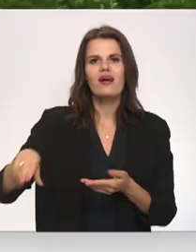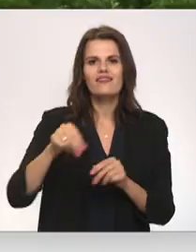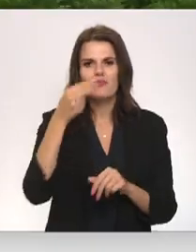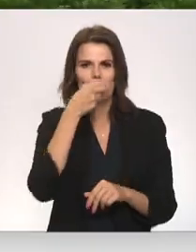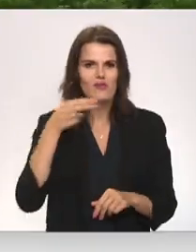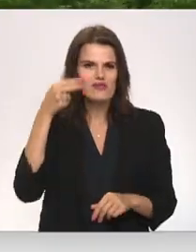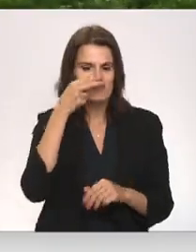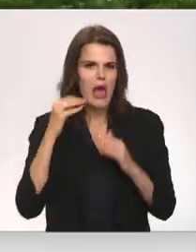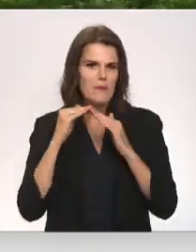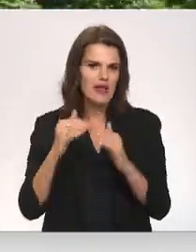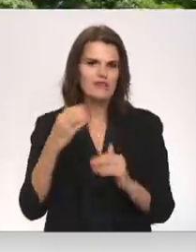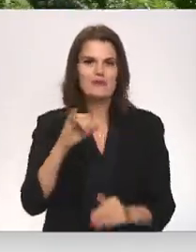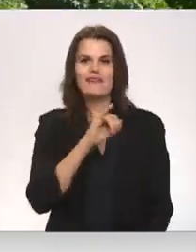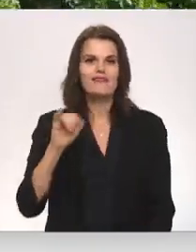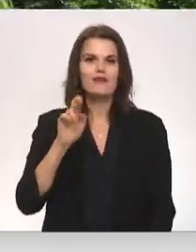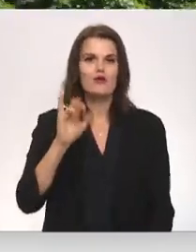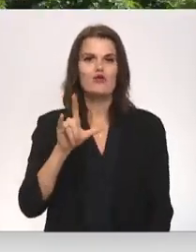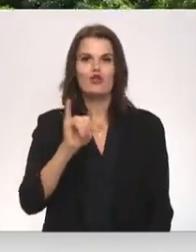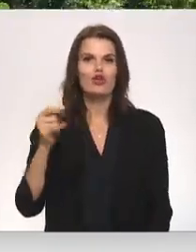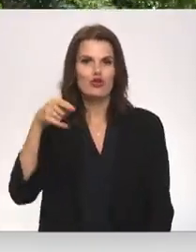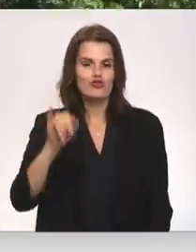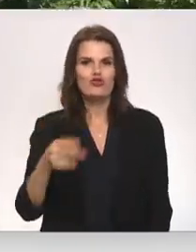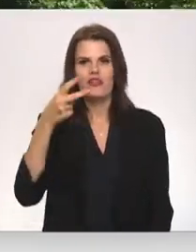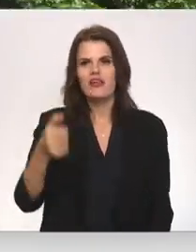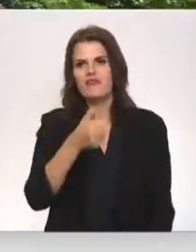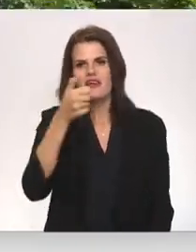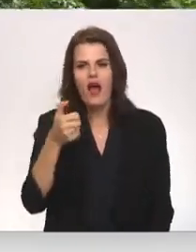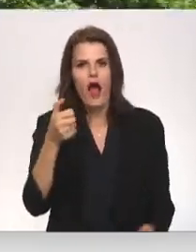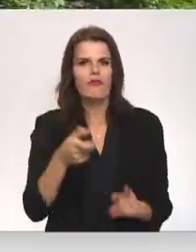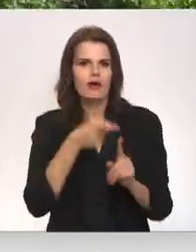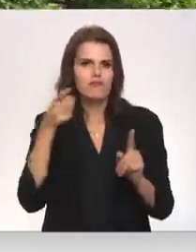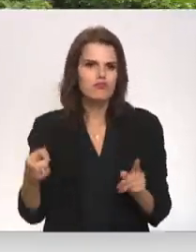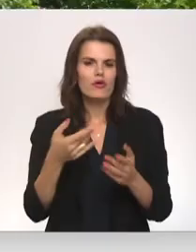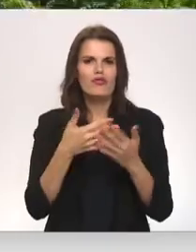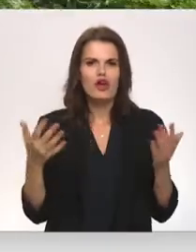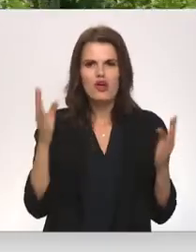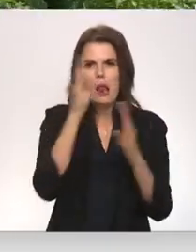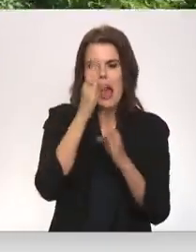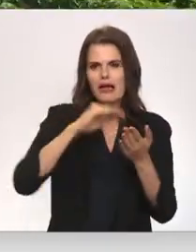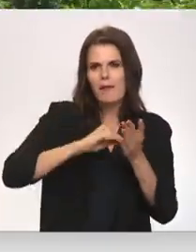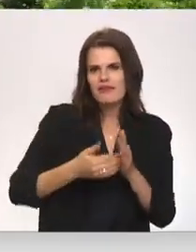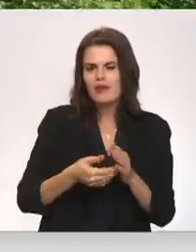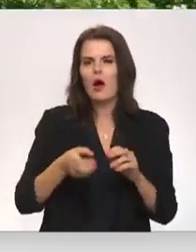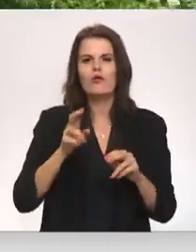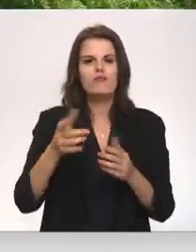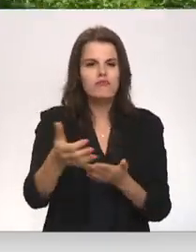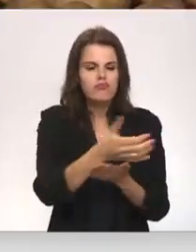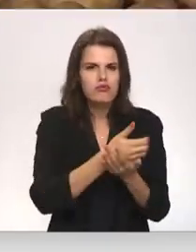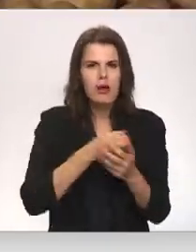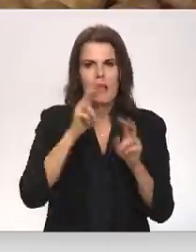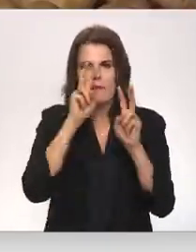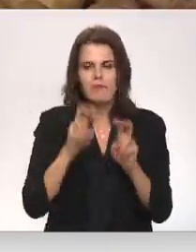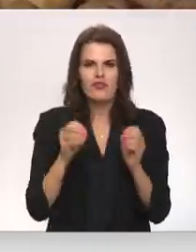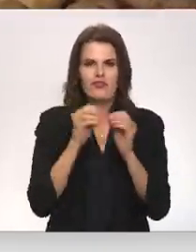zemnieku saimniecībā Cīrulīši. 2 gadus dažādos laikapstākļos un augsnes sastāvos pētot vairāk nekā 10 šķirņu.